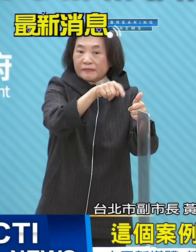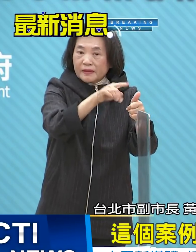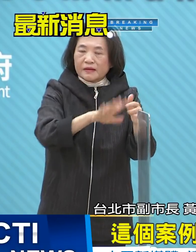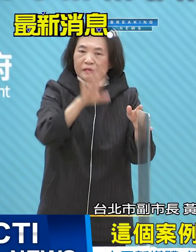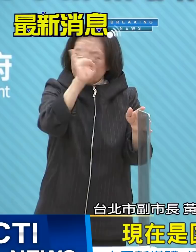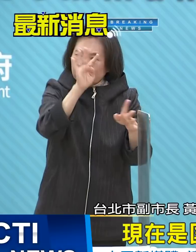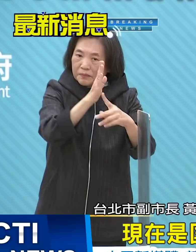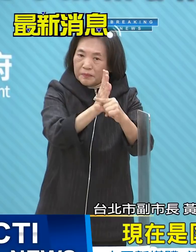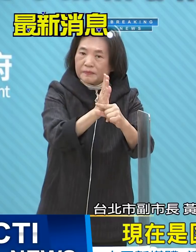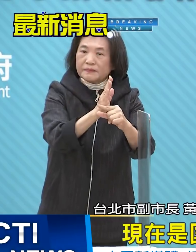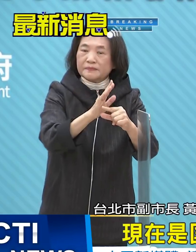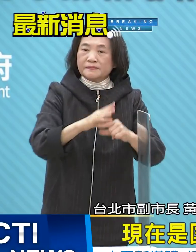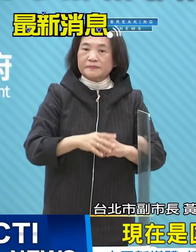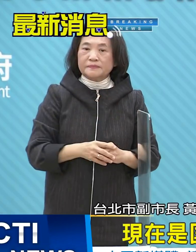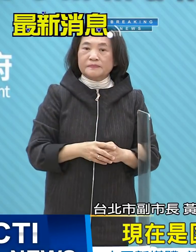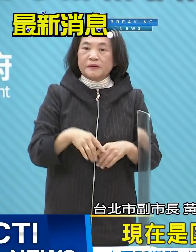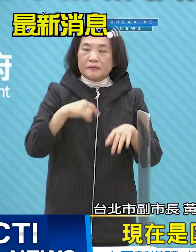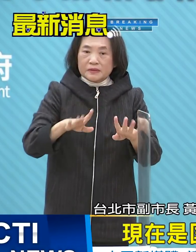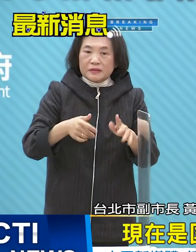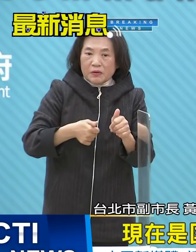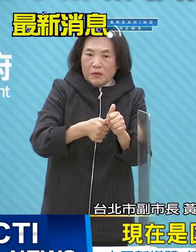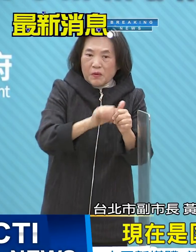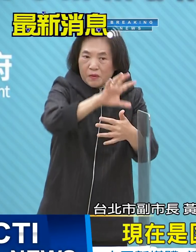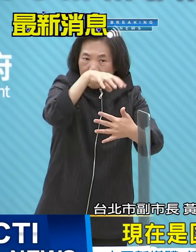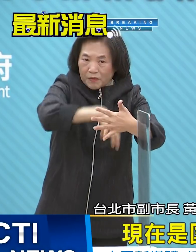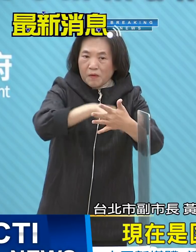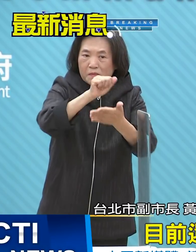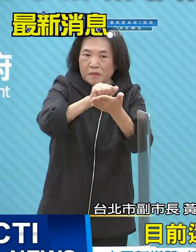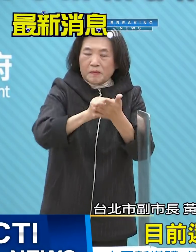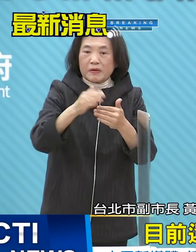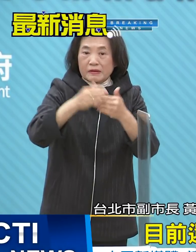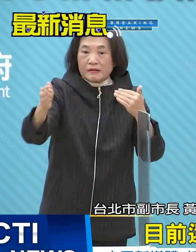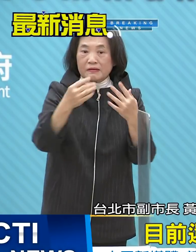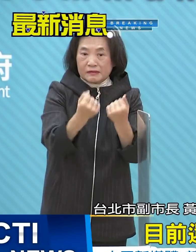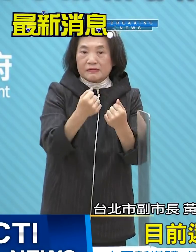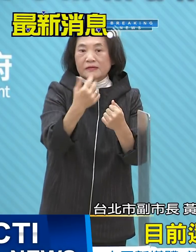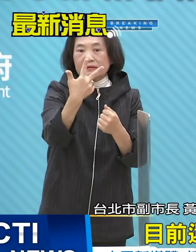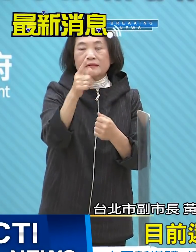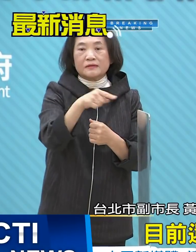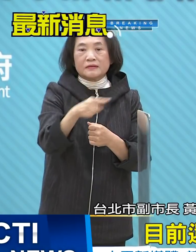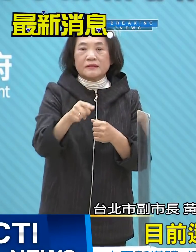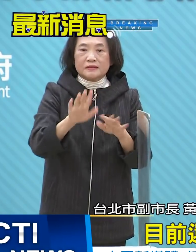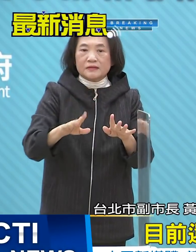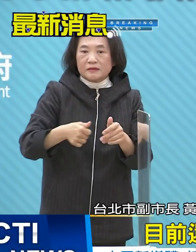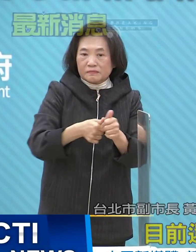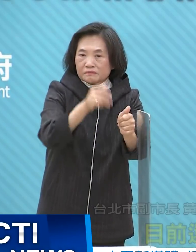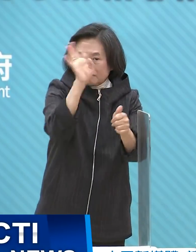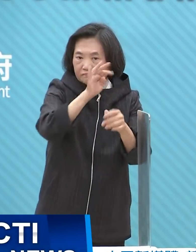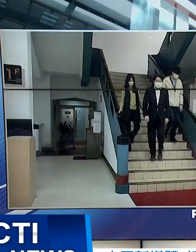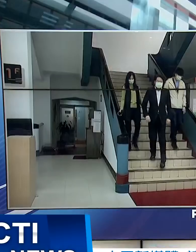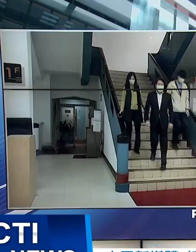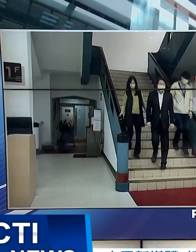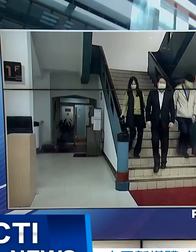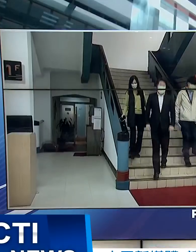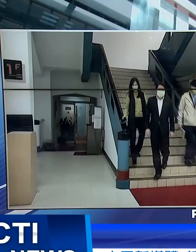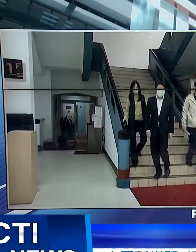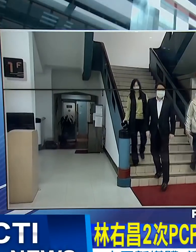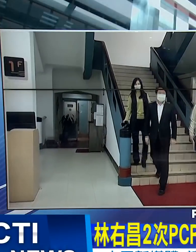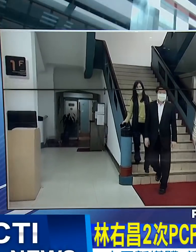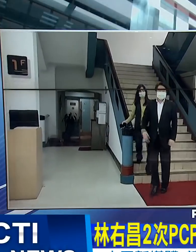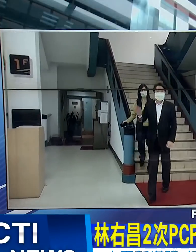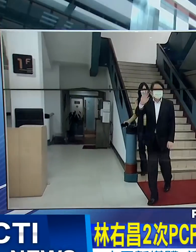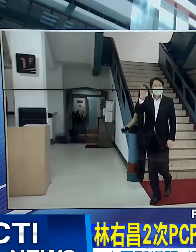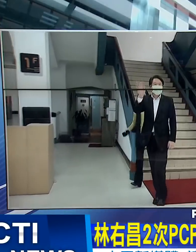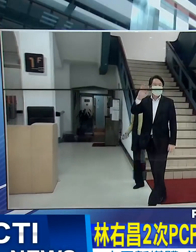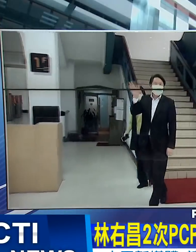疫调，那现在是框列了7个人的居家隔离，那目前还在持续疫调当中。 基隆市长林佑昌